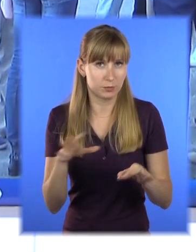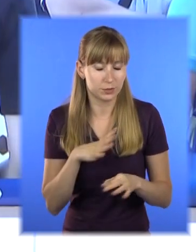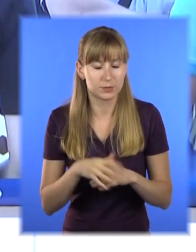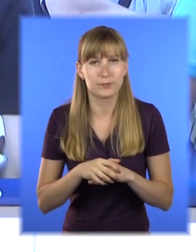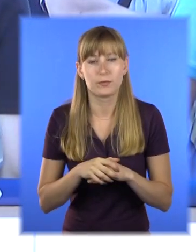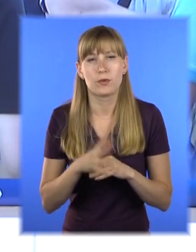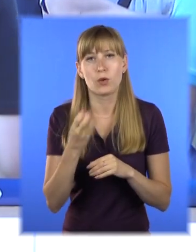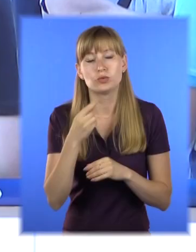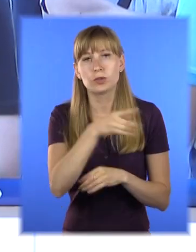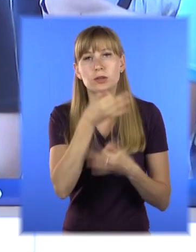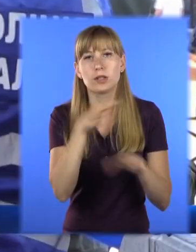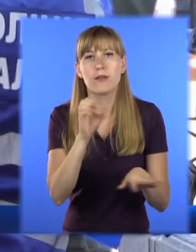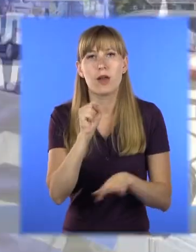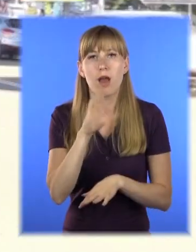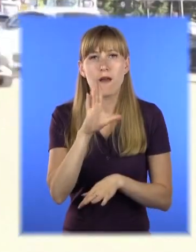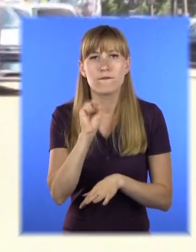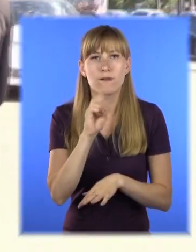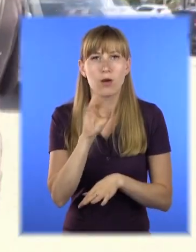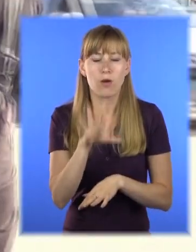внутрішніх справ Арсена Авакова.